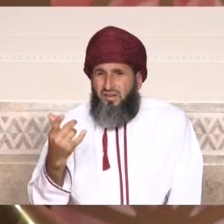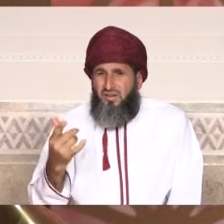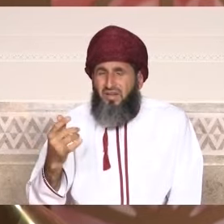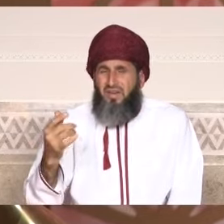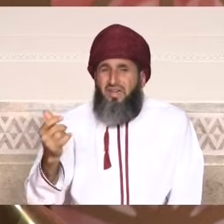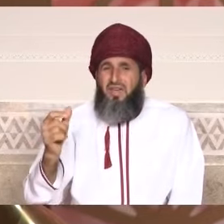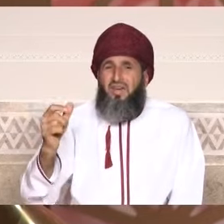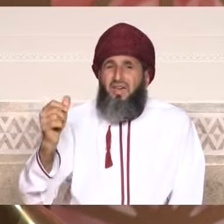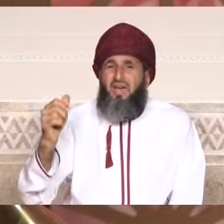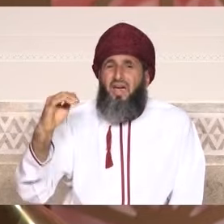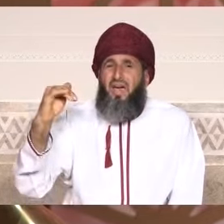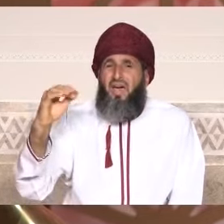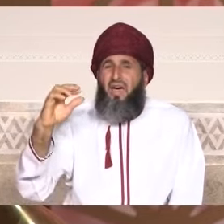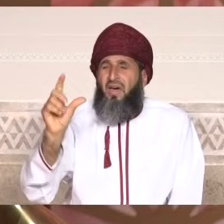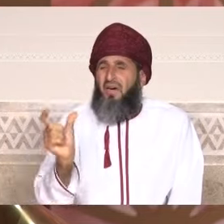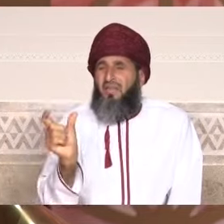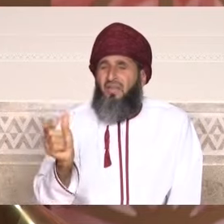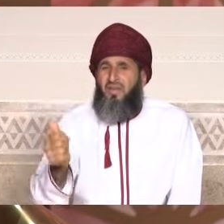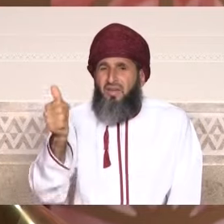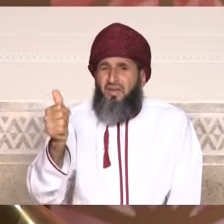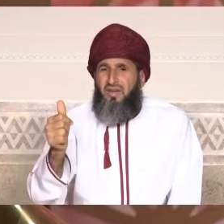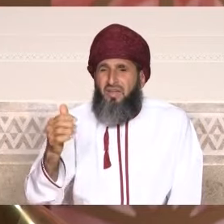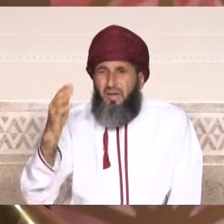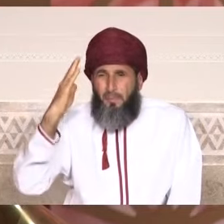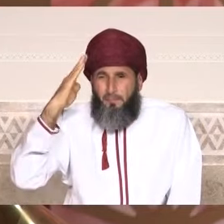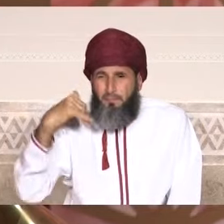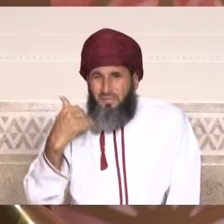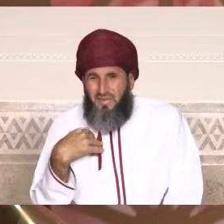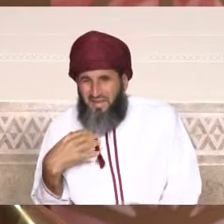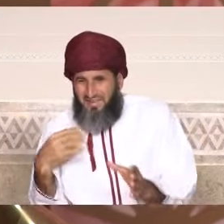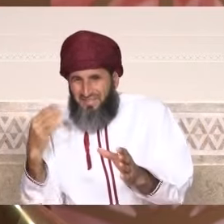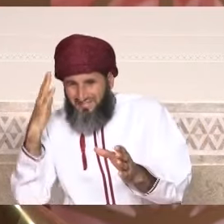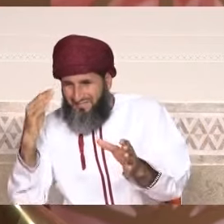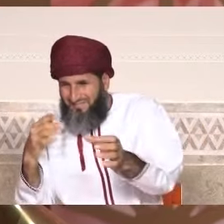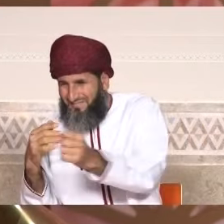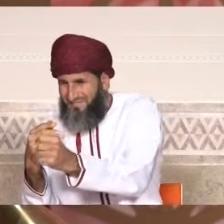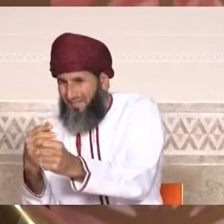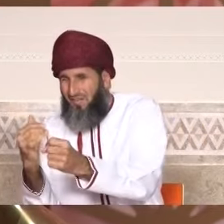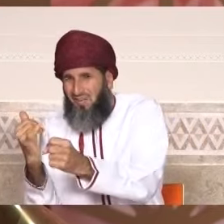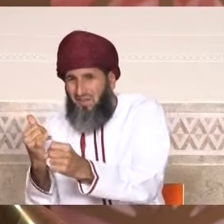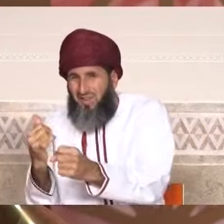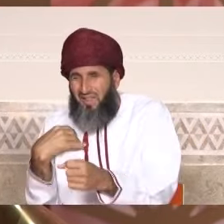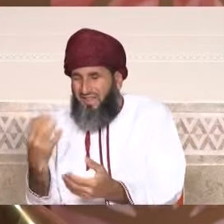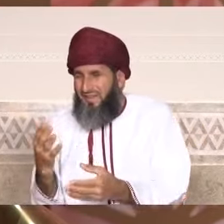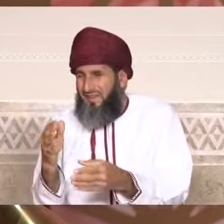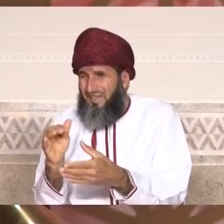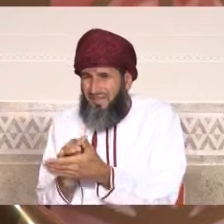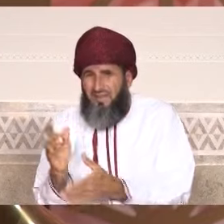الأخدان فالمقصود به أن يتخذوا خليلات. نعم. ثم لما تحدث أيضا عن النساء